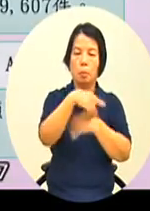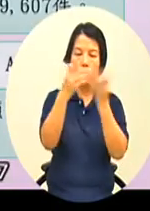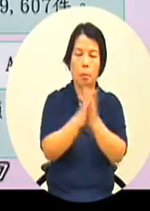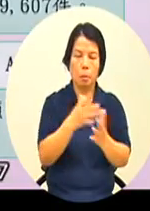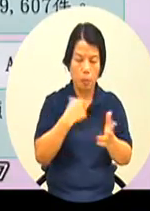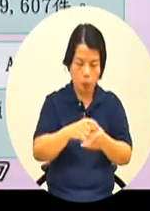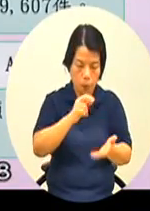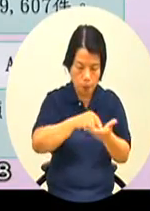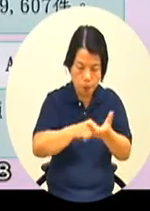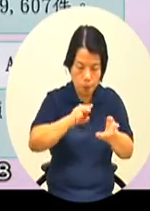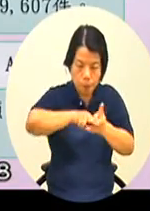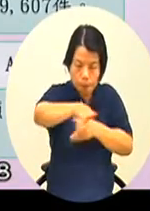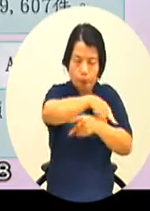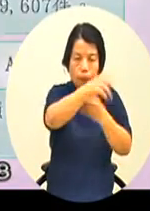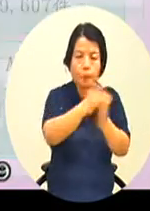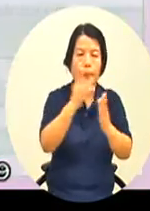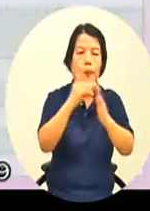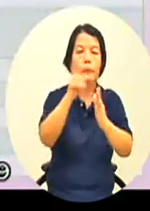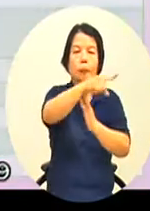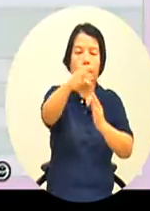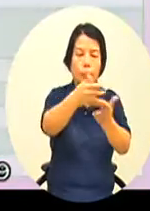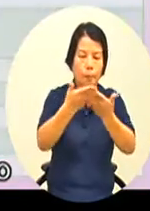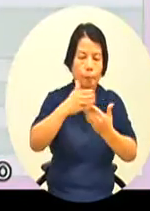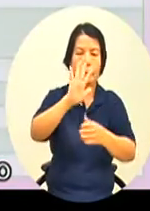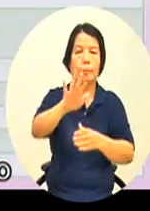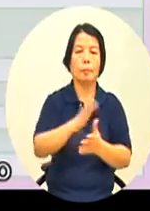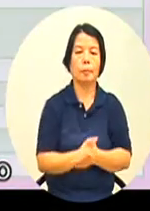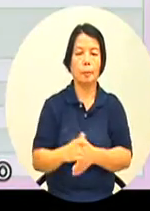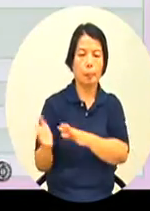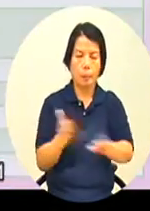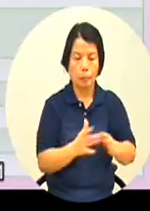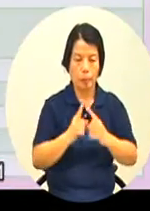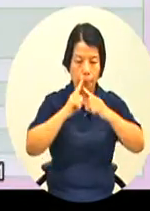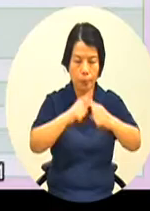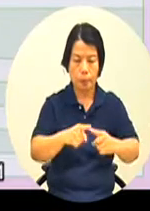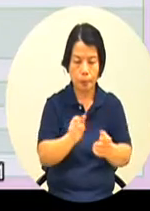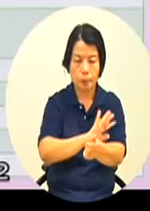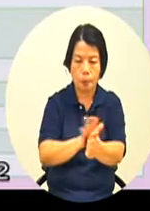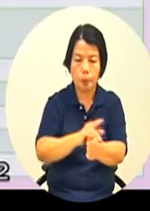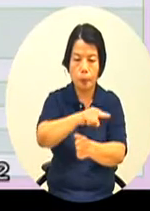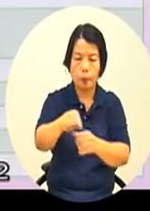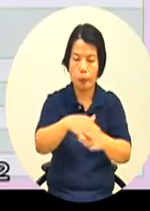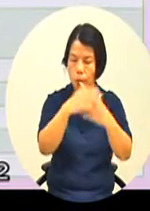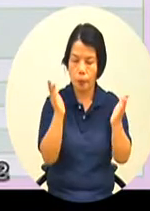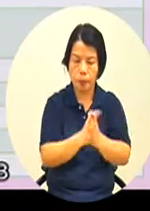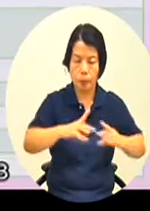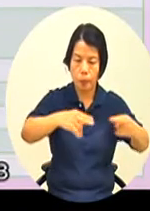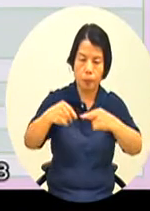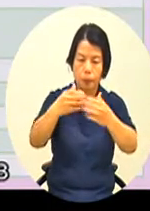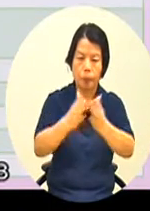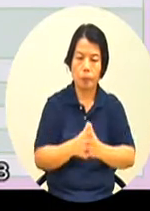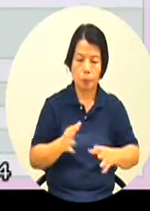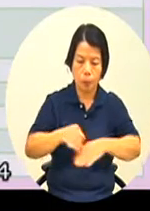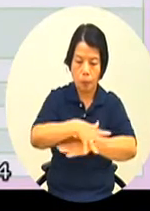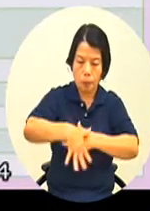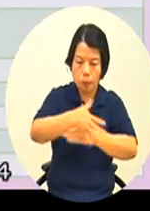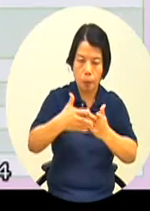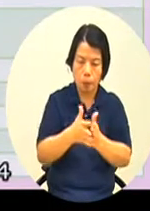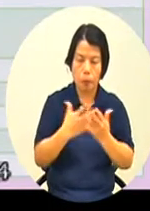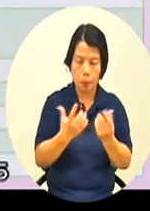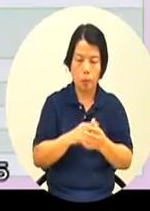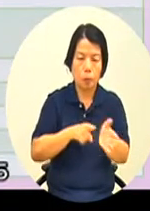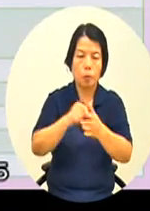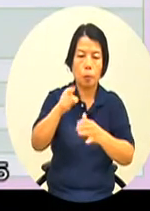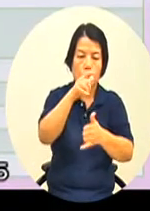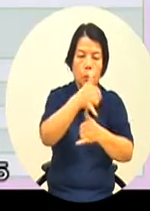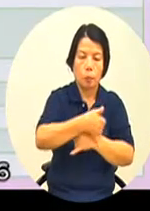件就好。那我们在临柜服务的部分，我们推动的服务时间更有弹性，我们跨机关服务，我们还提供专人